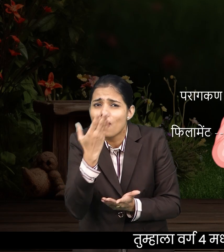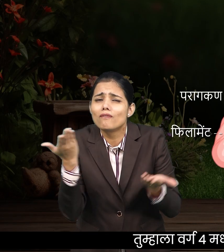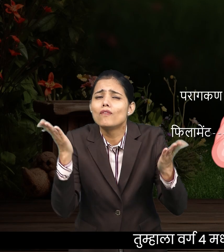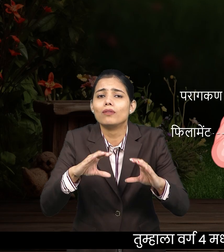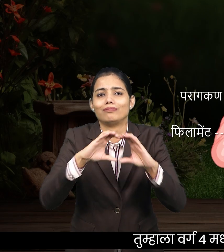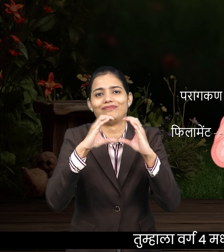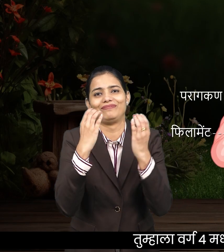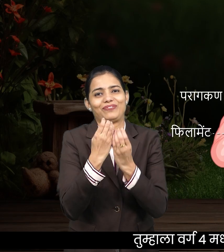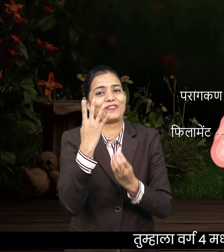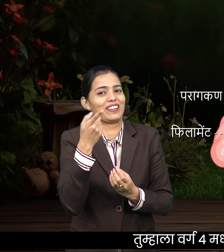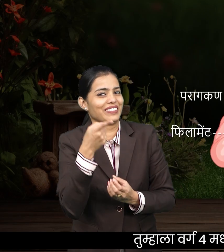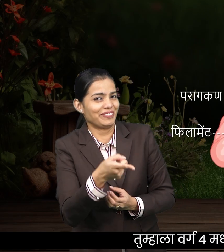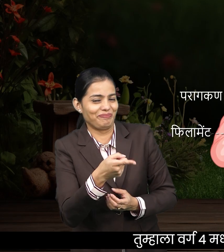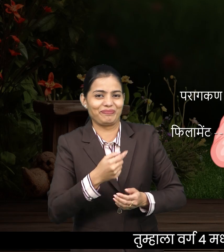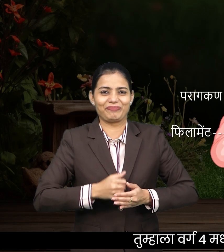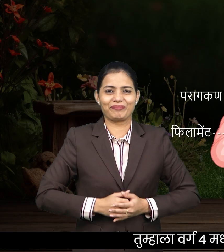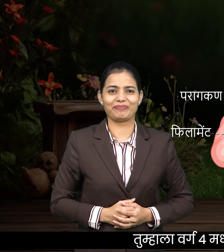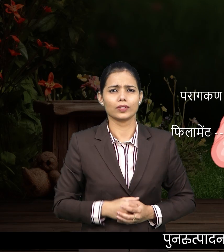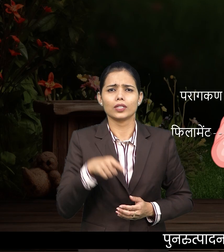फुलाचे भाग आठवतील।